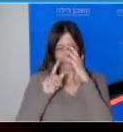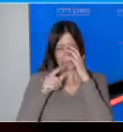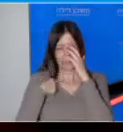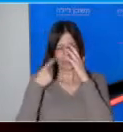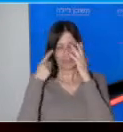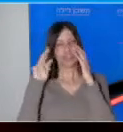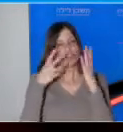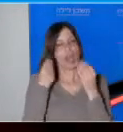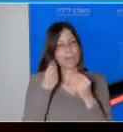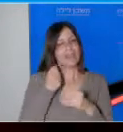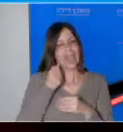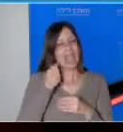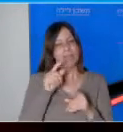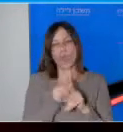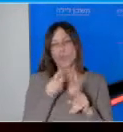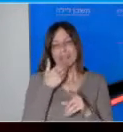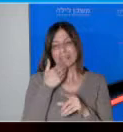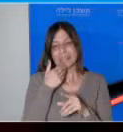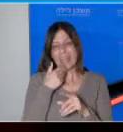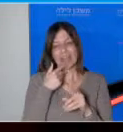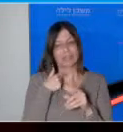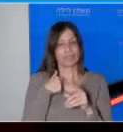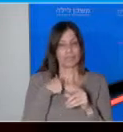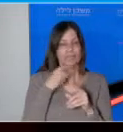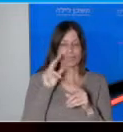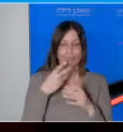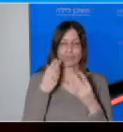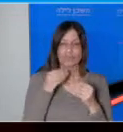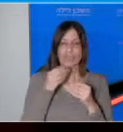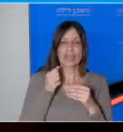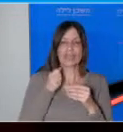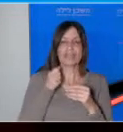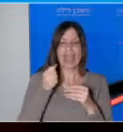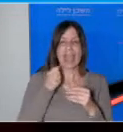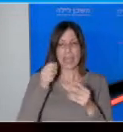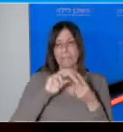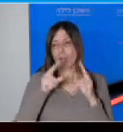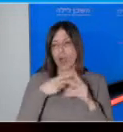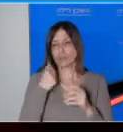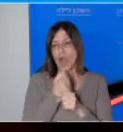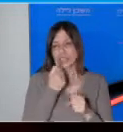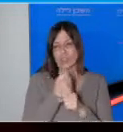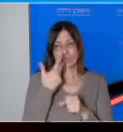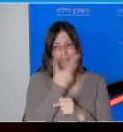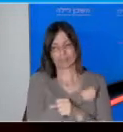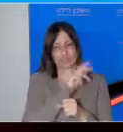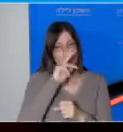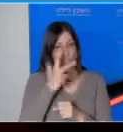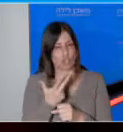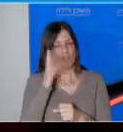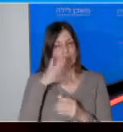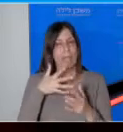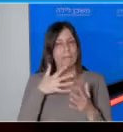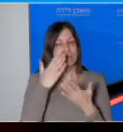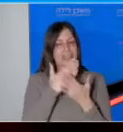יש הרבה תיירים, לא כמו בישראל, אנחנו עם מנת הדחף, יש הרבה תיירים בעולם שלא עשו את מנת הדחף, וגם מבחינת תנאי הכניסה